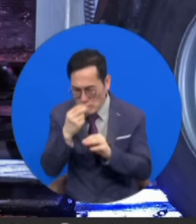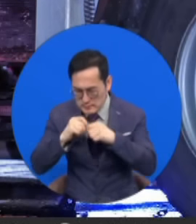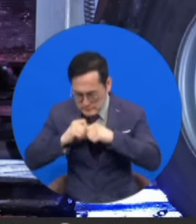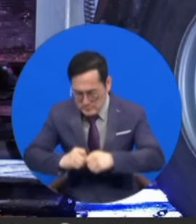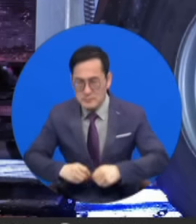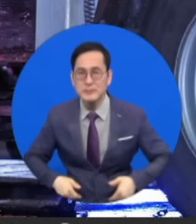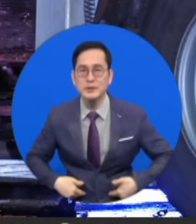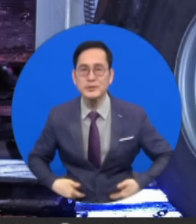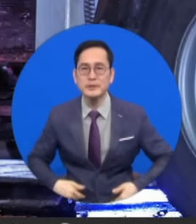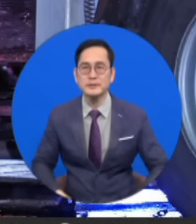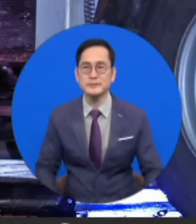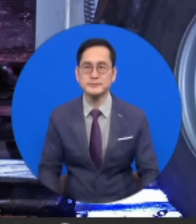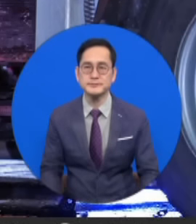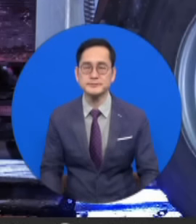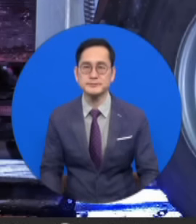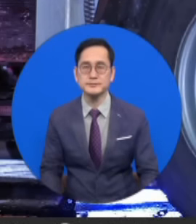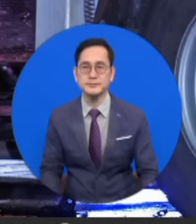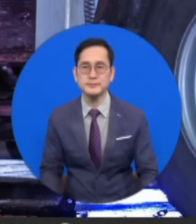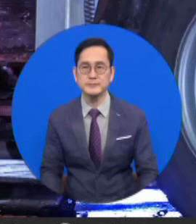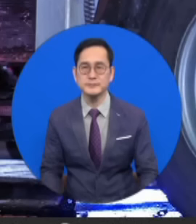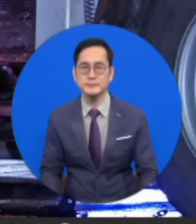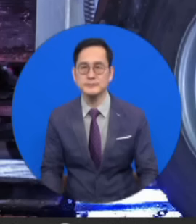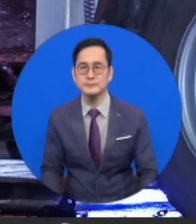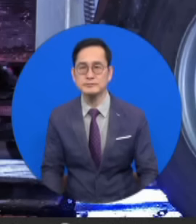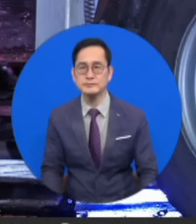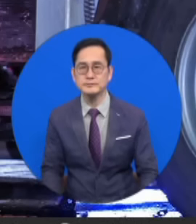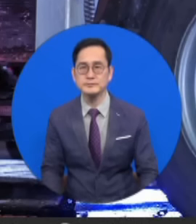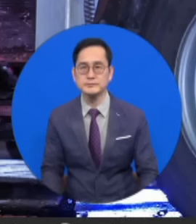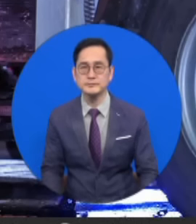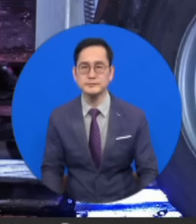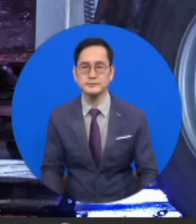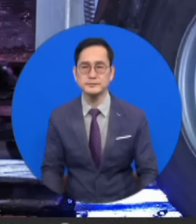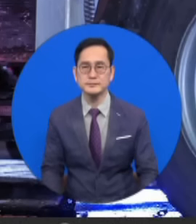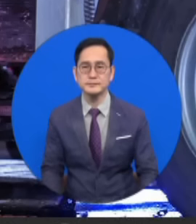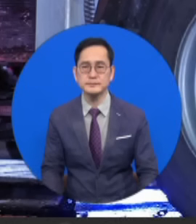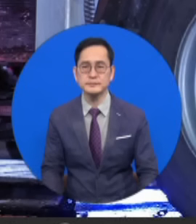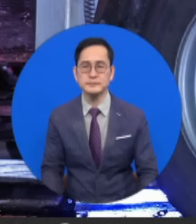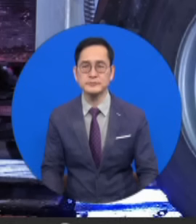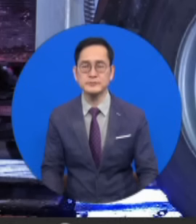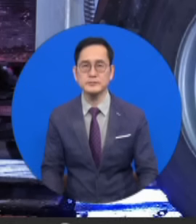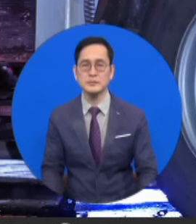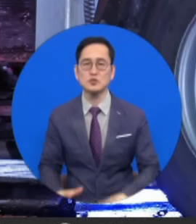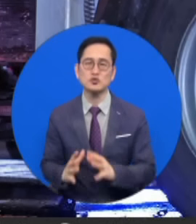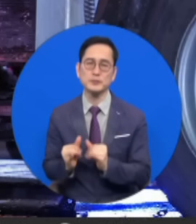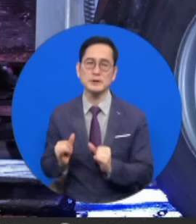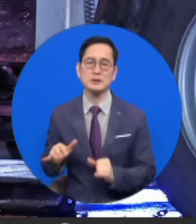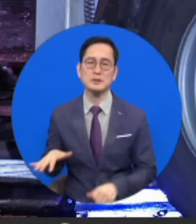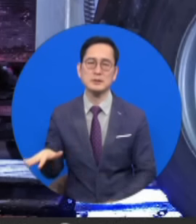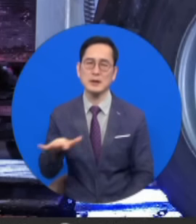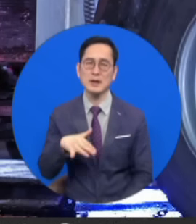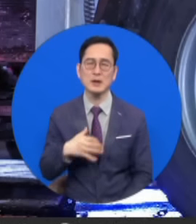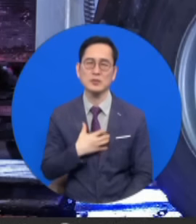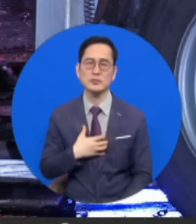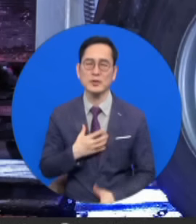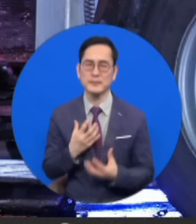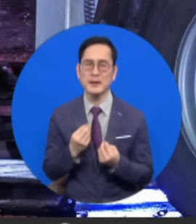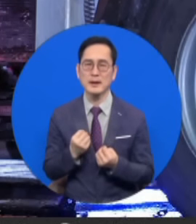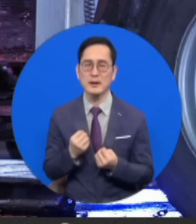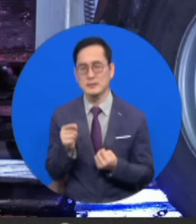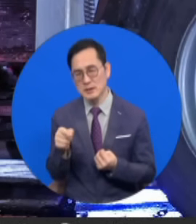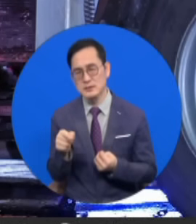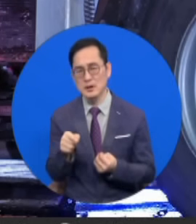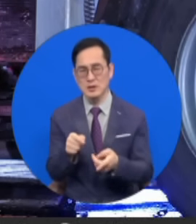판단을 해줘야 국민들이 이제 혹시라도 이런 사고가 또 발생하지 않을까? 이런 우려를 좀 해소해 줄 필요가 있다고